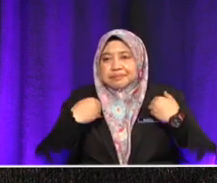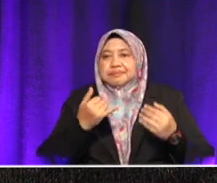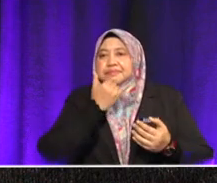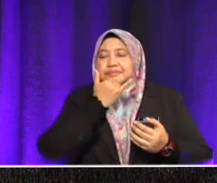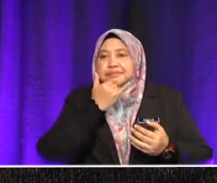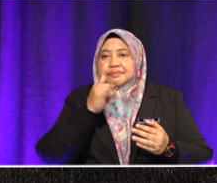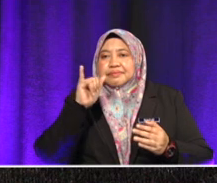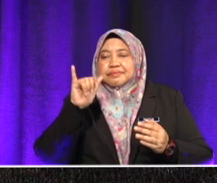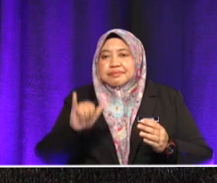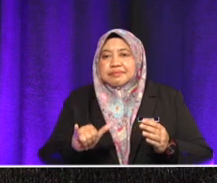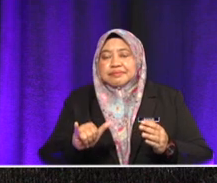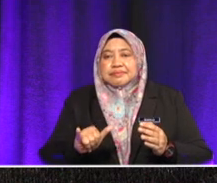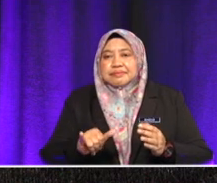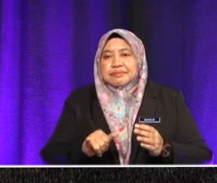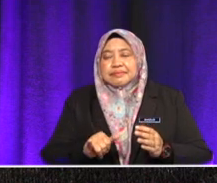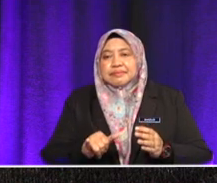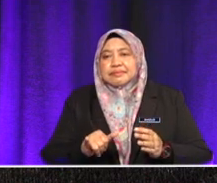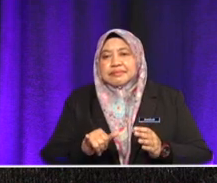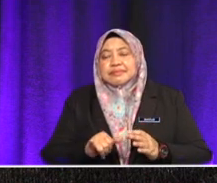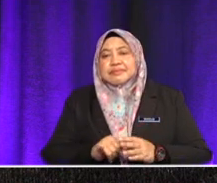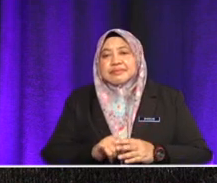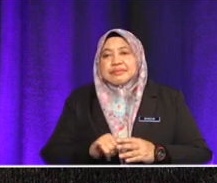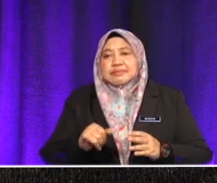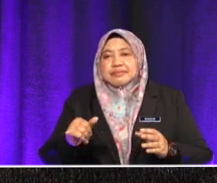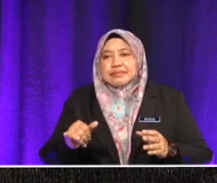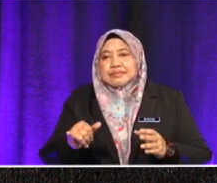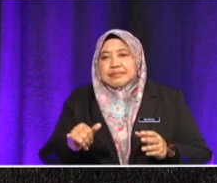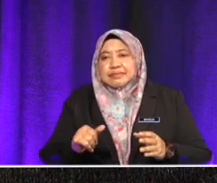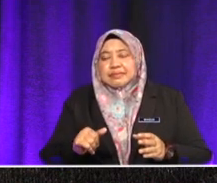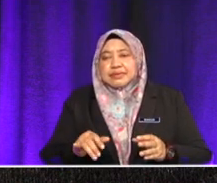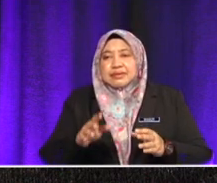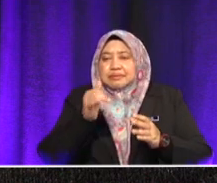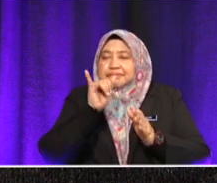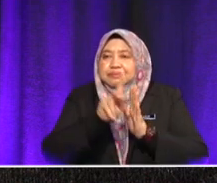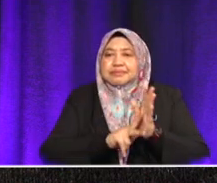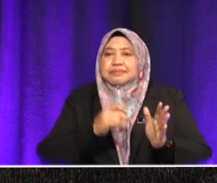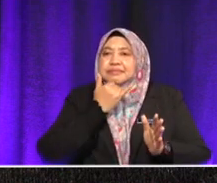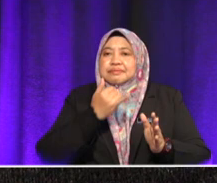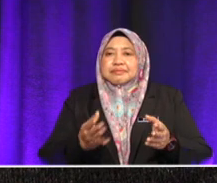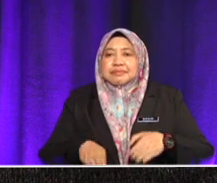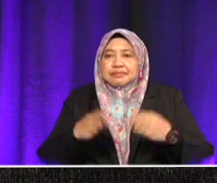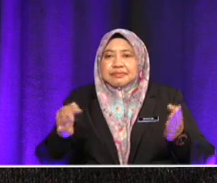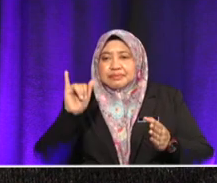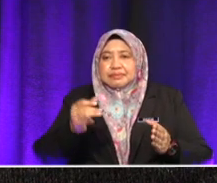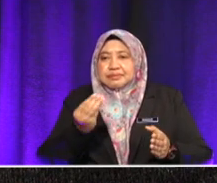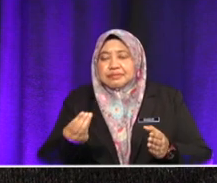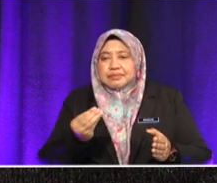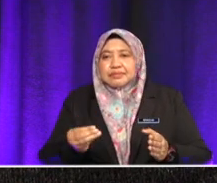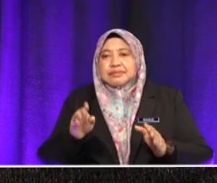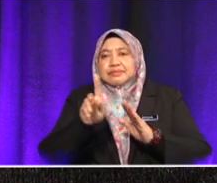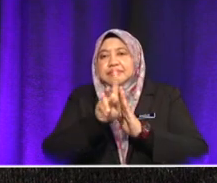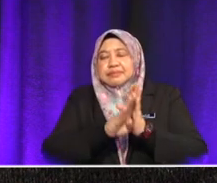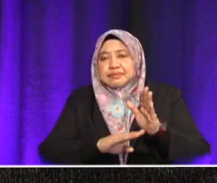macam contohnya beliau ceburi di sini mungkin diceburi oleh Beliau dan sebagainya jadi berdasarkan